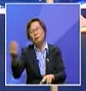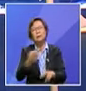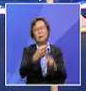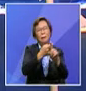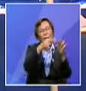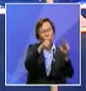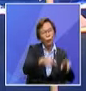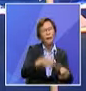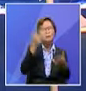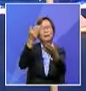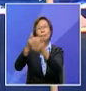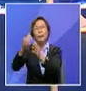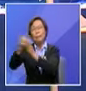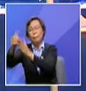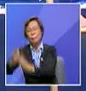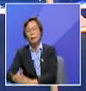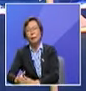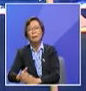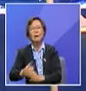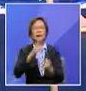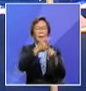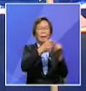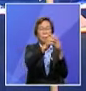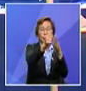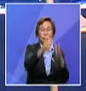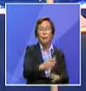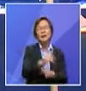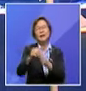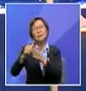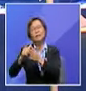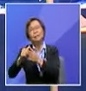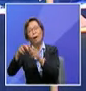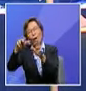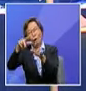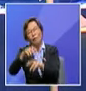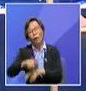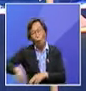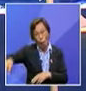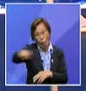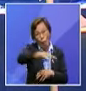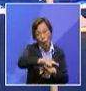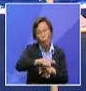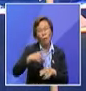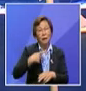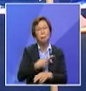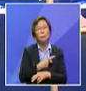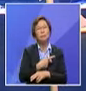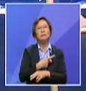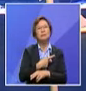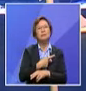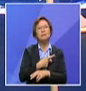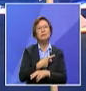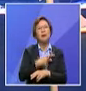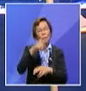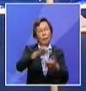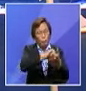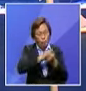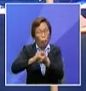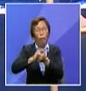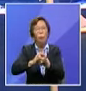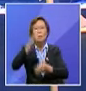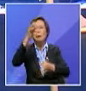hinggalah pemimpin, dari yang memimpin dan yang dipimpin. Kita tidak akan berjaya jika